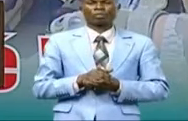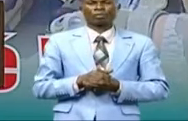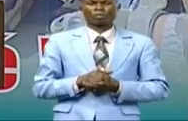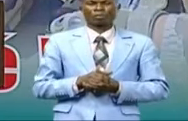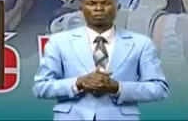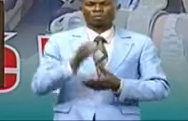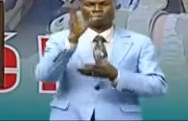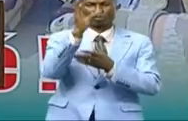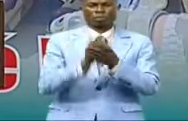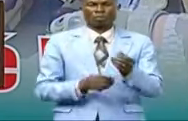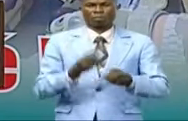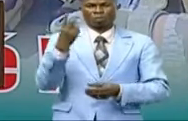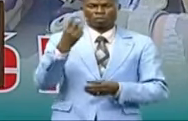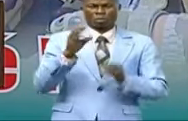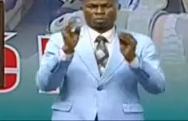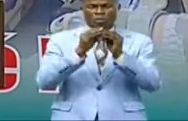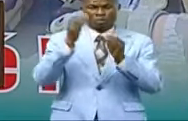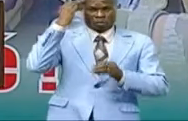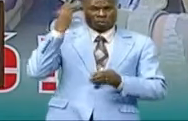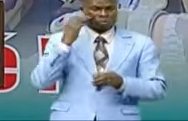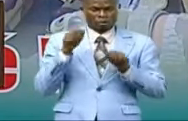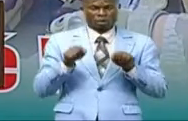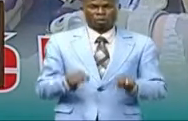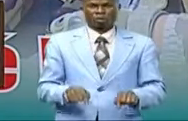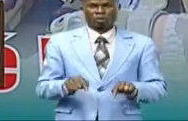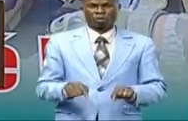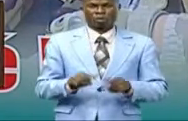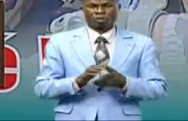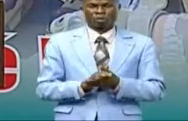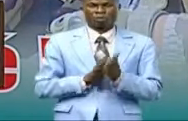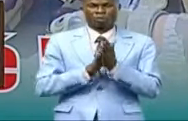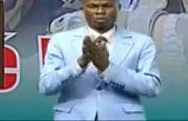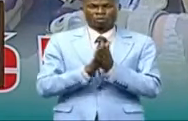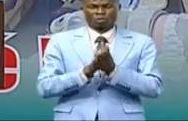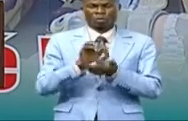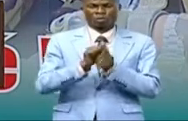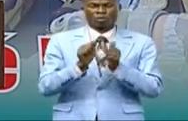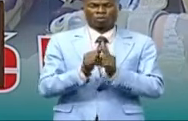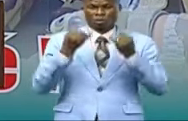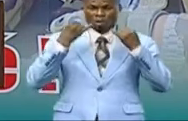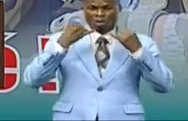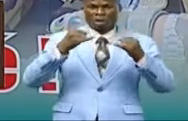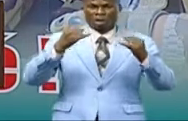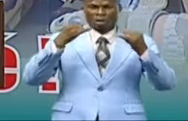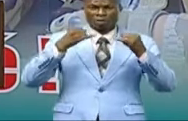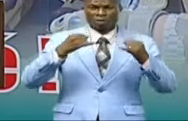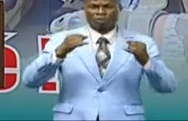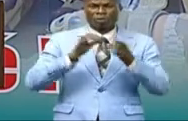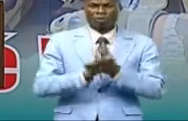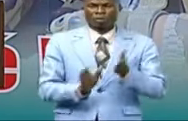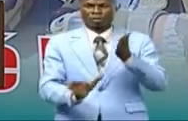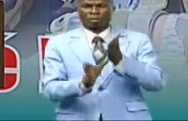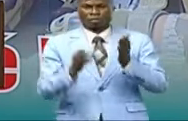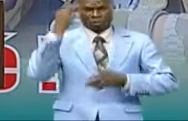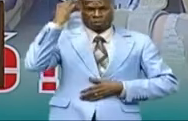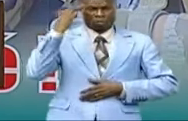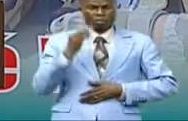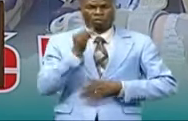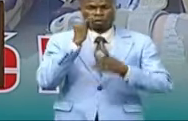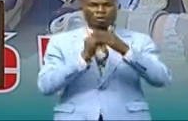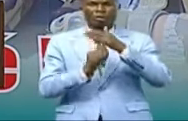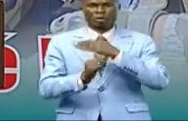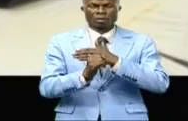Au chapitre 2 du Conseil de ministres de ce jour, relatif aux points d'information, le vice-ministre de